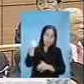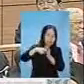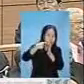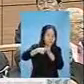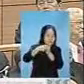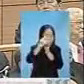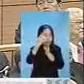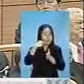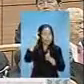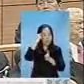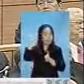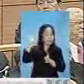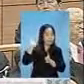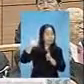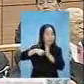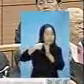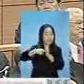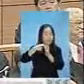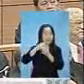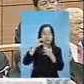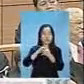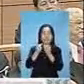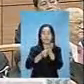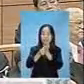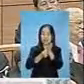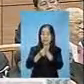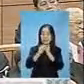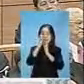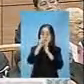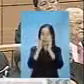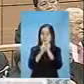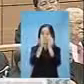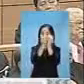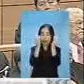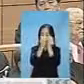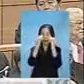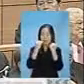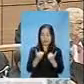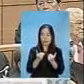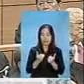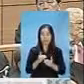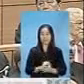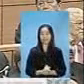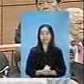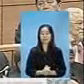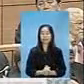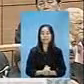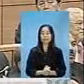าท่านจะได้อะไรบ้างจากการเดินหน้าแก้ไขรัฐธรรมนูญที่กำลังเป็นอยู่ปัจจุ